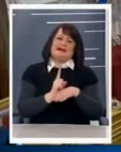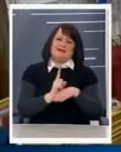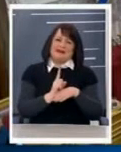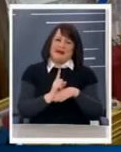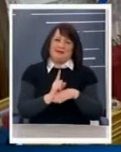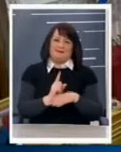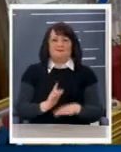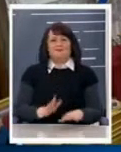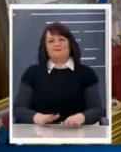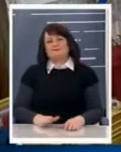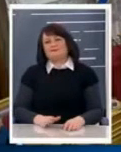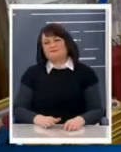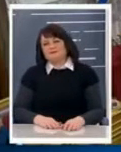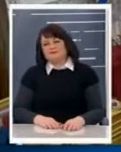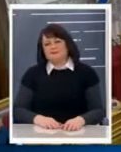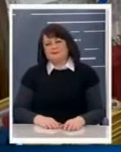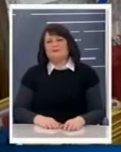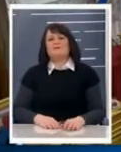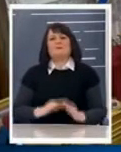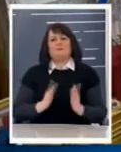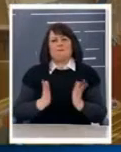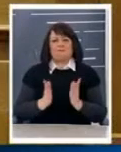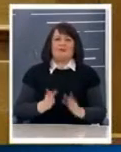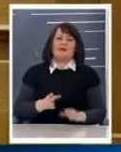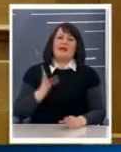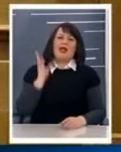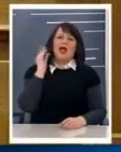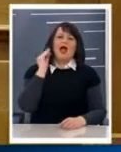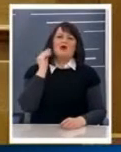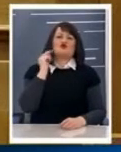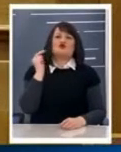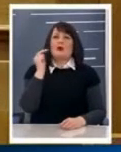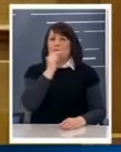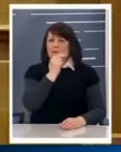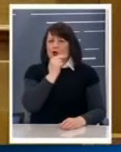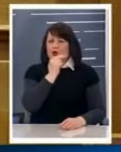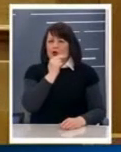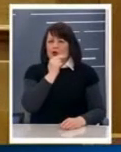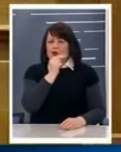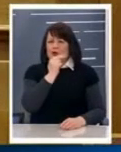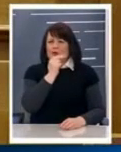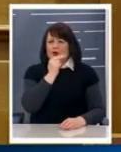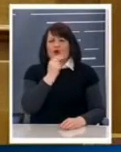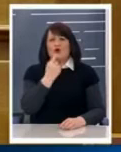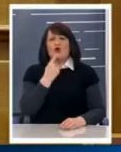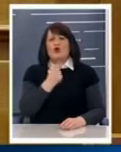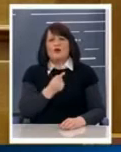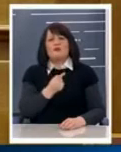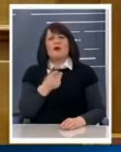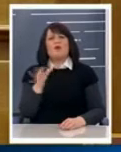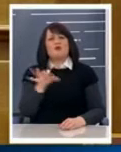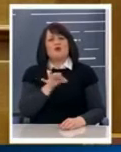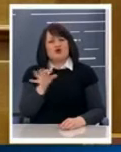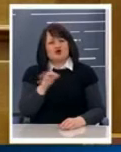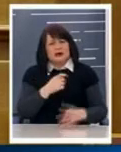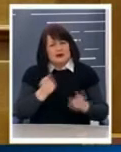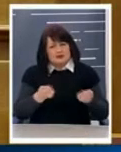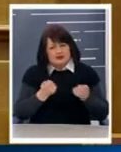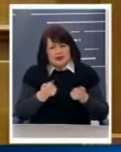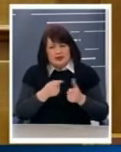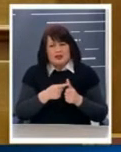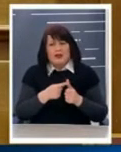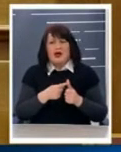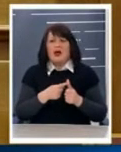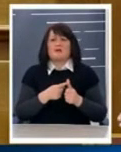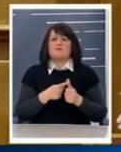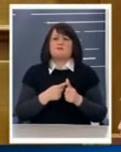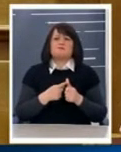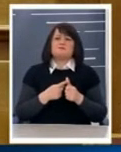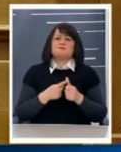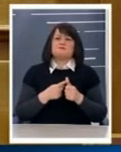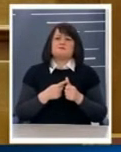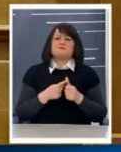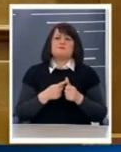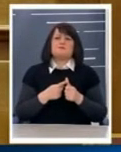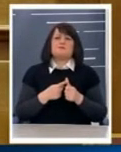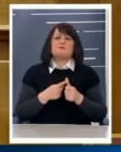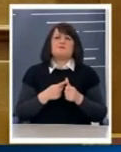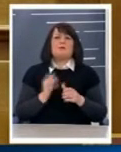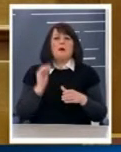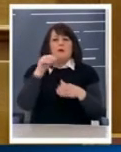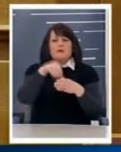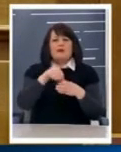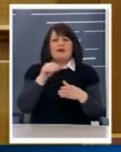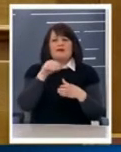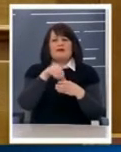Εγώ άκουσα τον κύριο Πρωθυπουργό που στο ένα θα κάνει προσλήψεις, στο άλλο θα κάνει